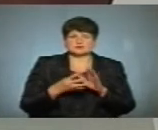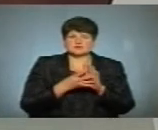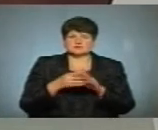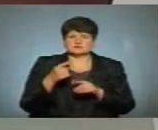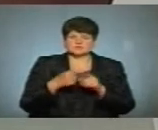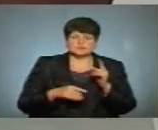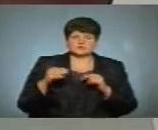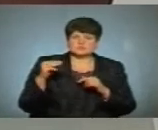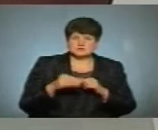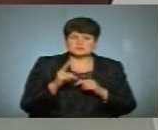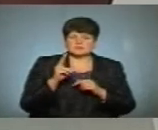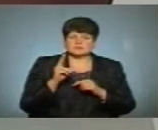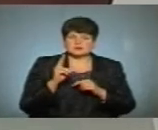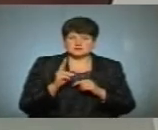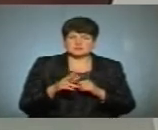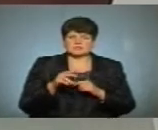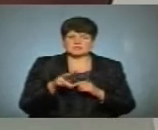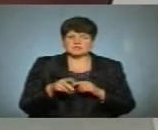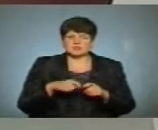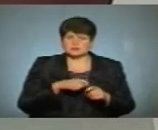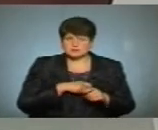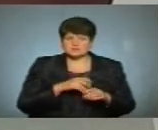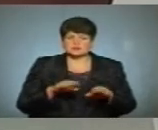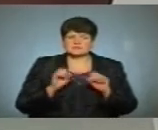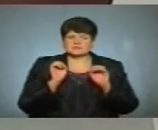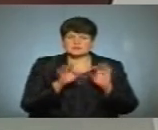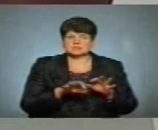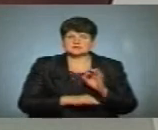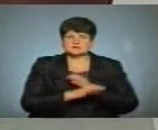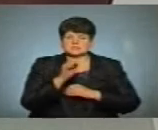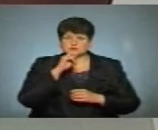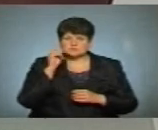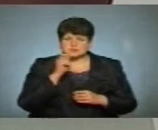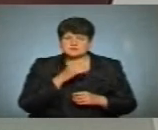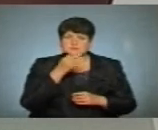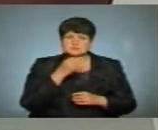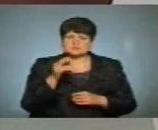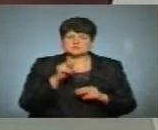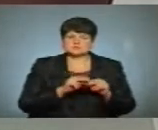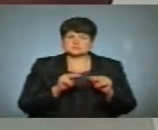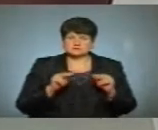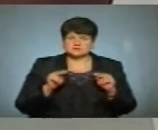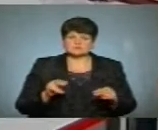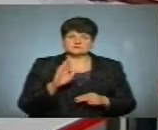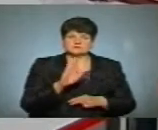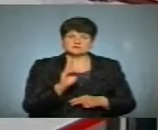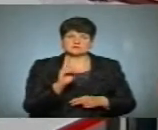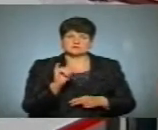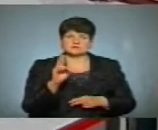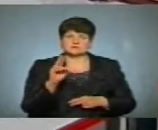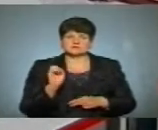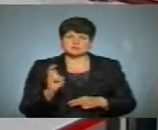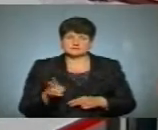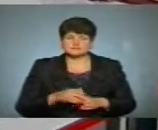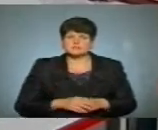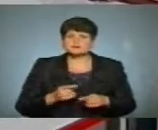9,5 тисяч квадратних метрів, які передали на схід України, повідомив доцент кафедри історії України Володимир Кіцак. На